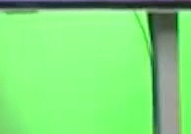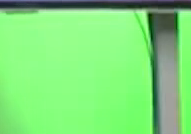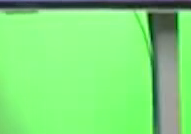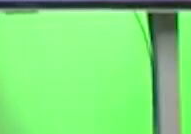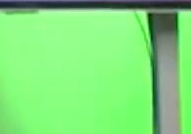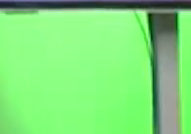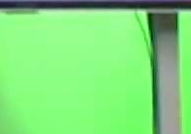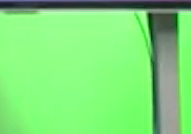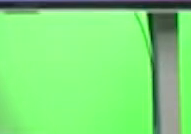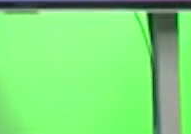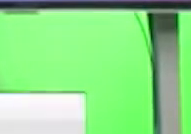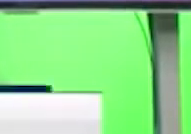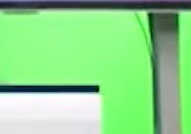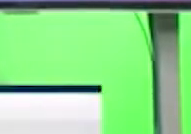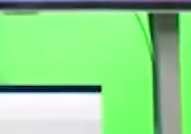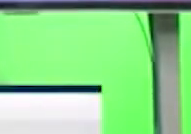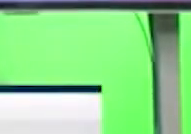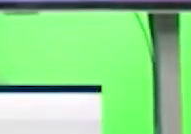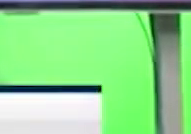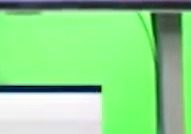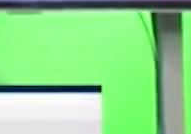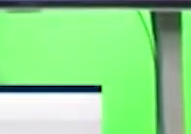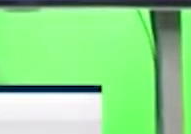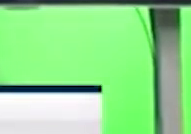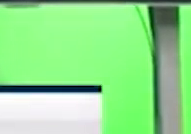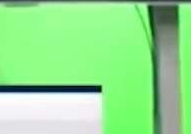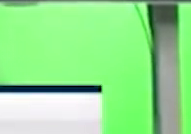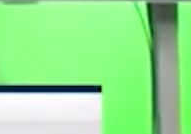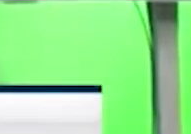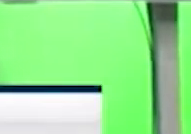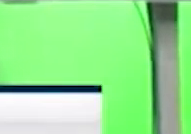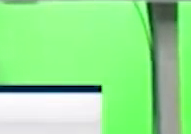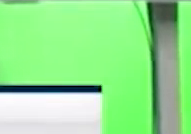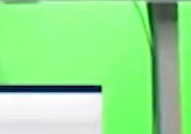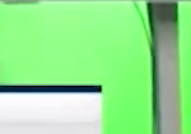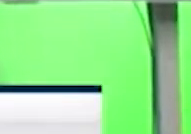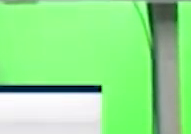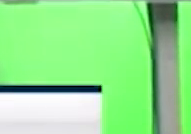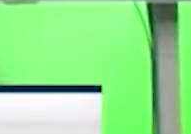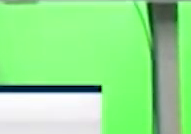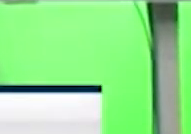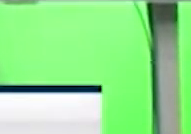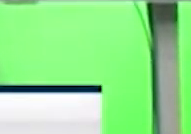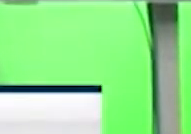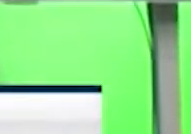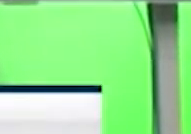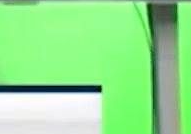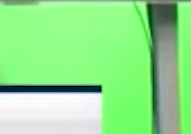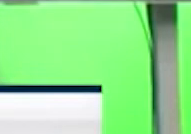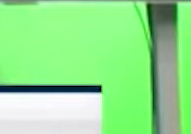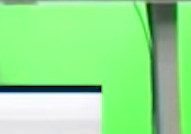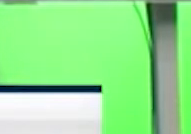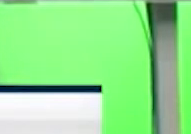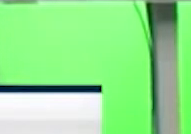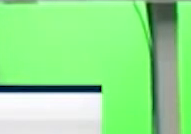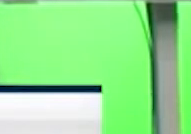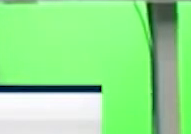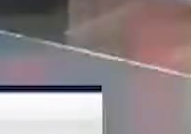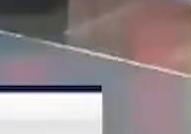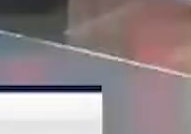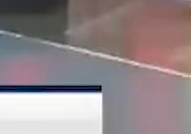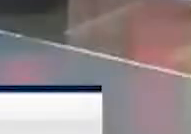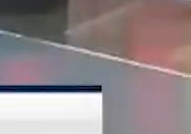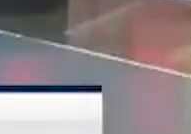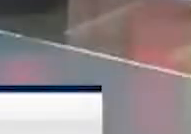Para sa kaalaman ng ating mga ka-RSP, sir, ano po ba yung talagang kinakain ng mga praying